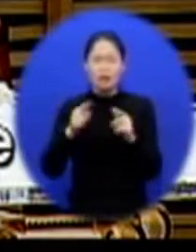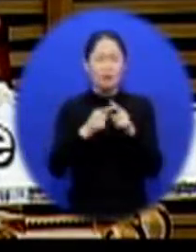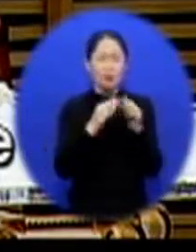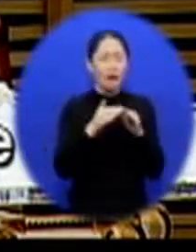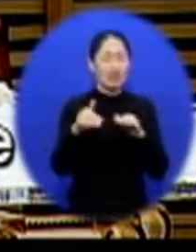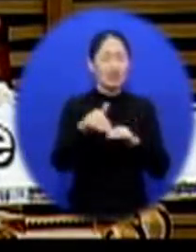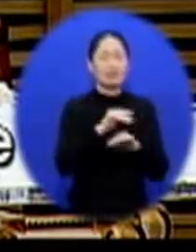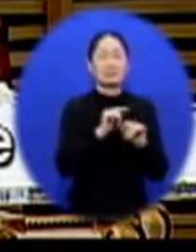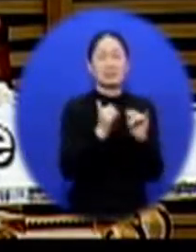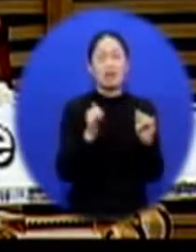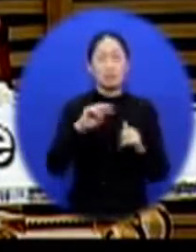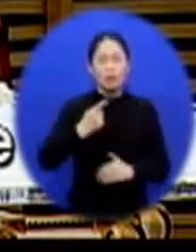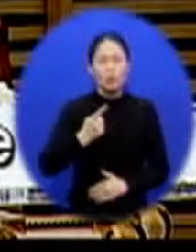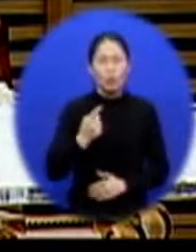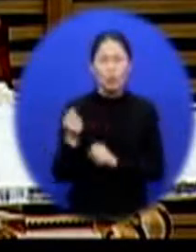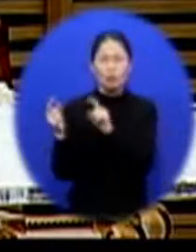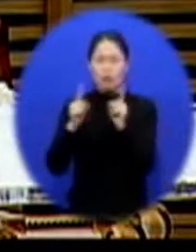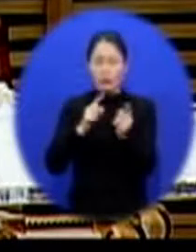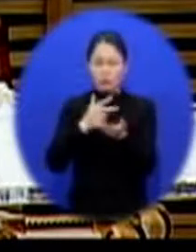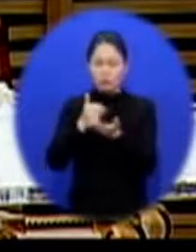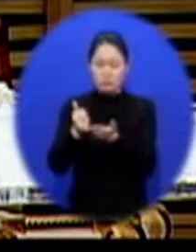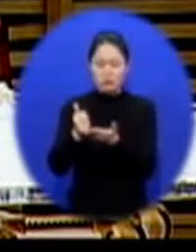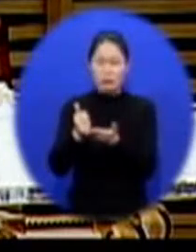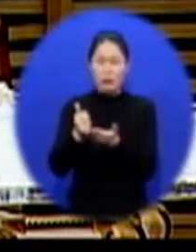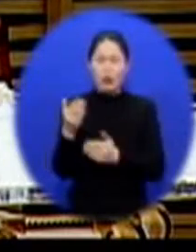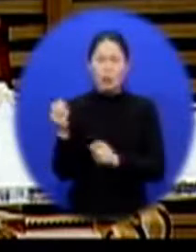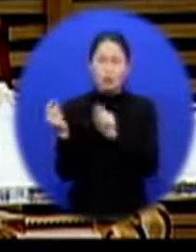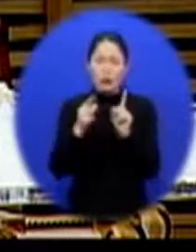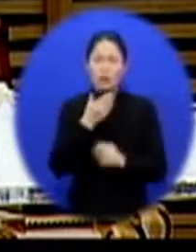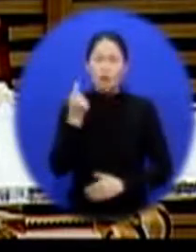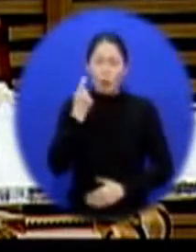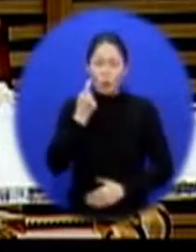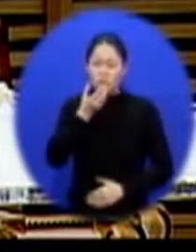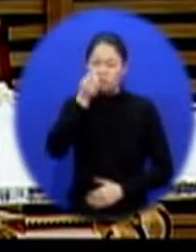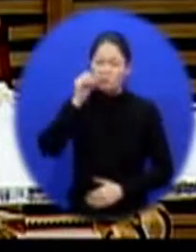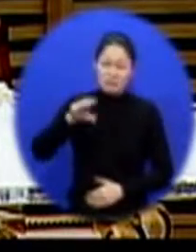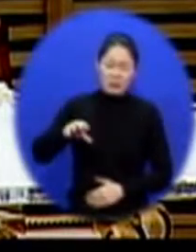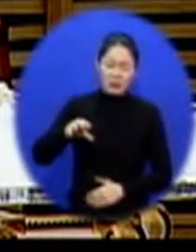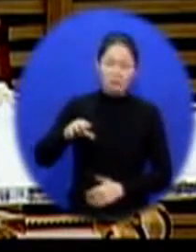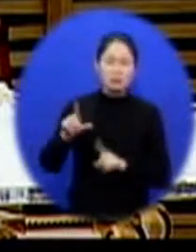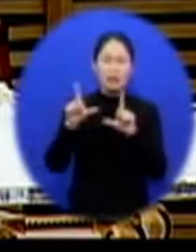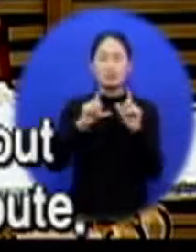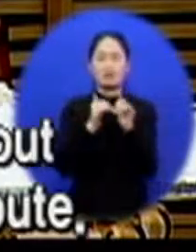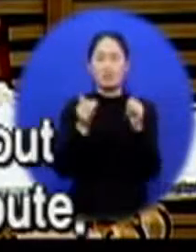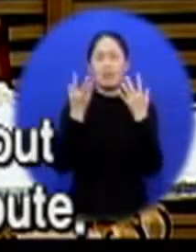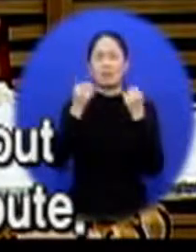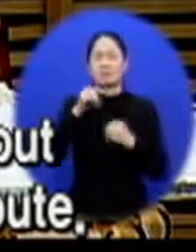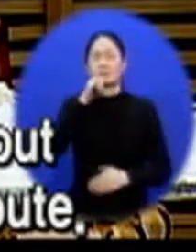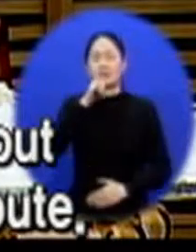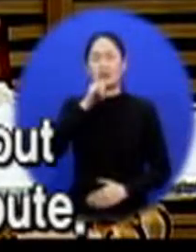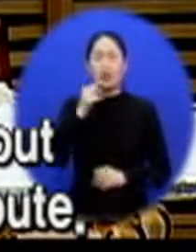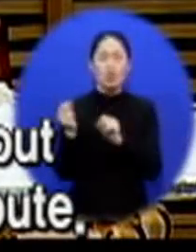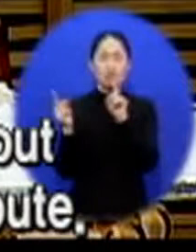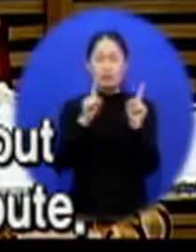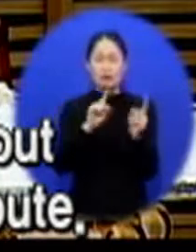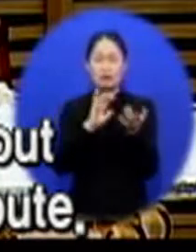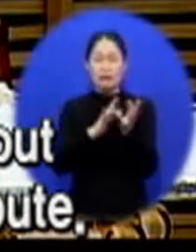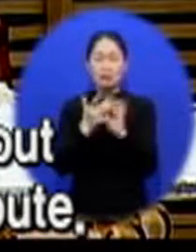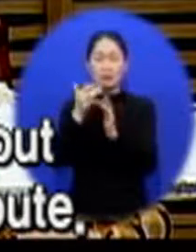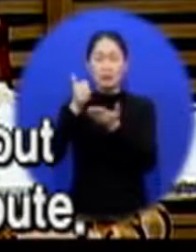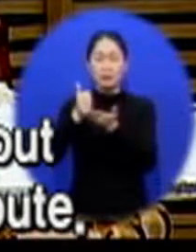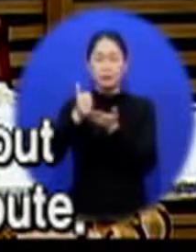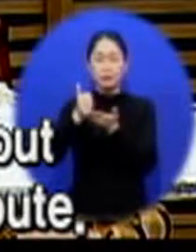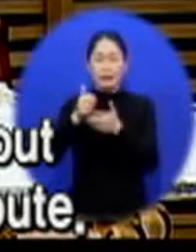부활의 복음을 무시하고 사는 사람들이 많습니다 부활하신 예수님